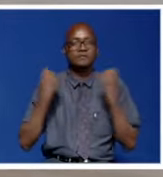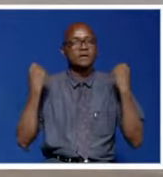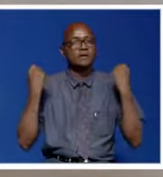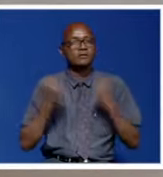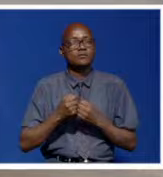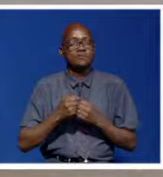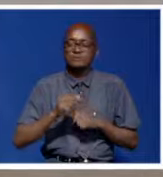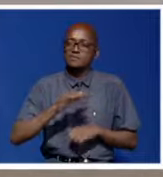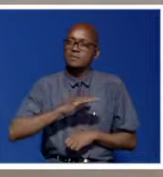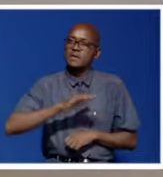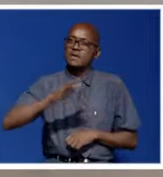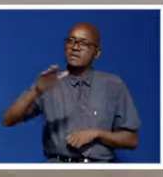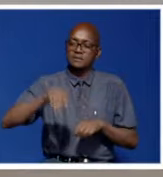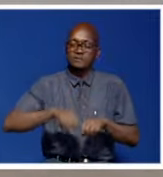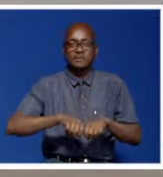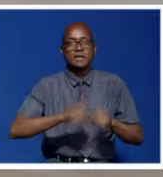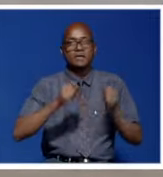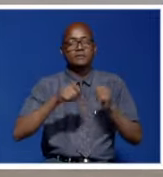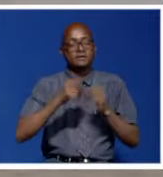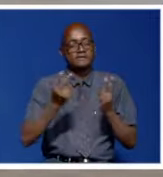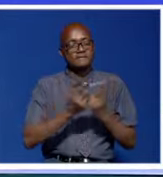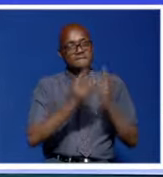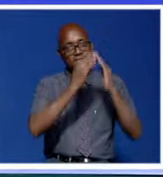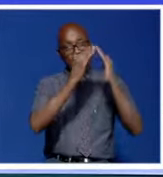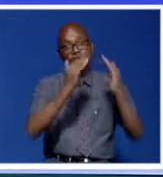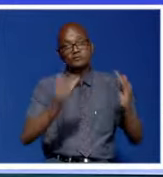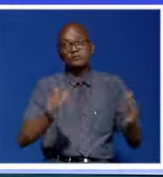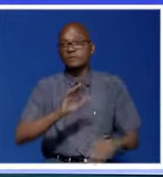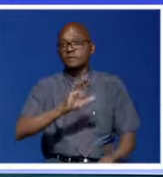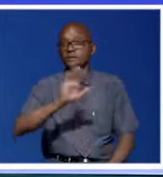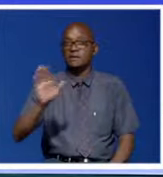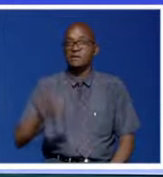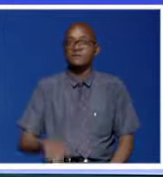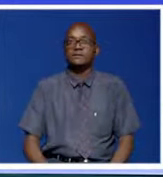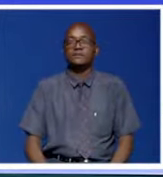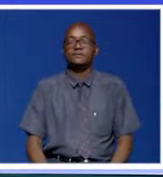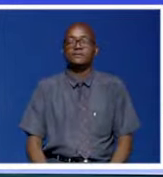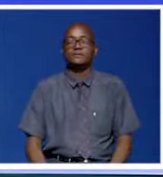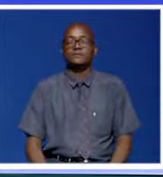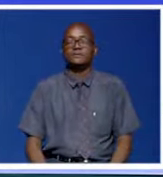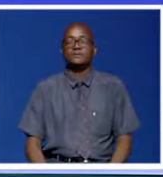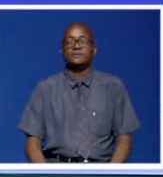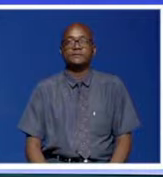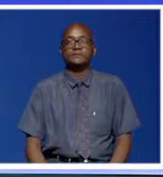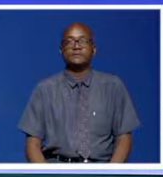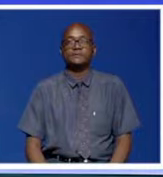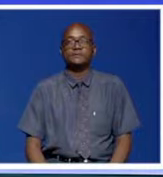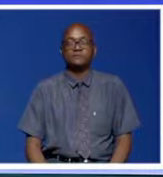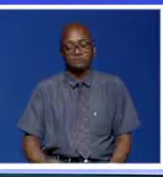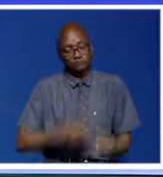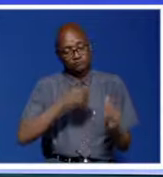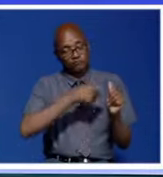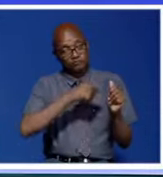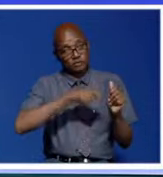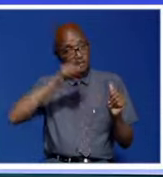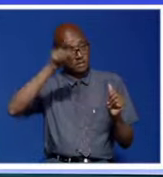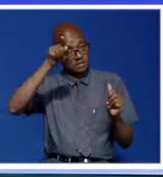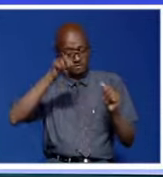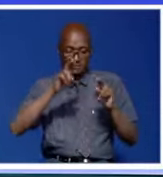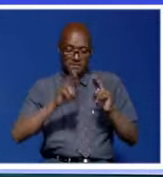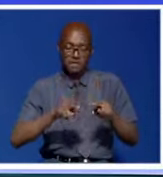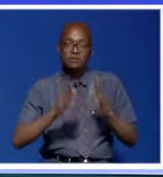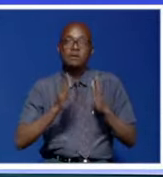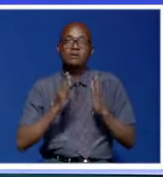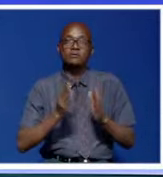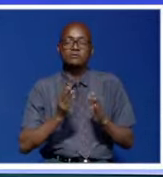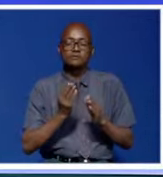yaliyoharibu mashamba yao pamoja na makazi. Mahakama Kuu Kanda ya Mtwara imewahukumu kifungo cha miaka